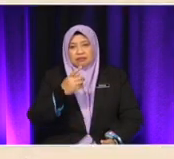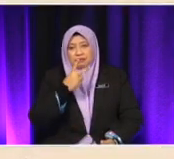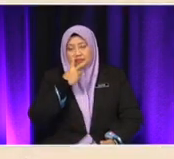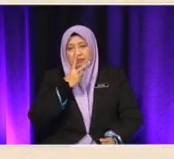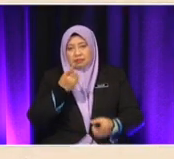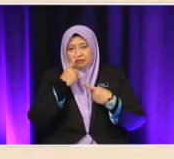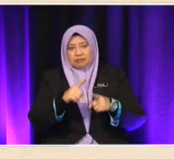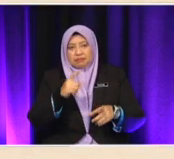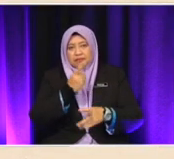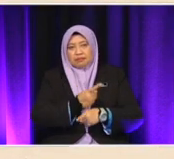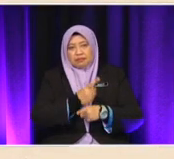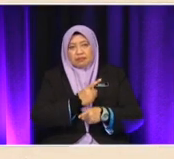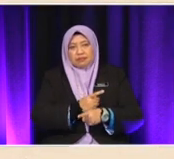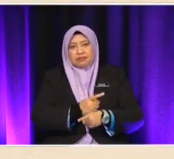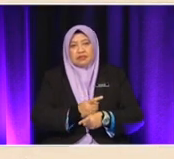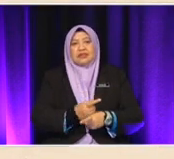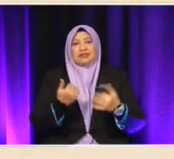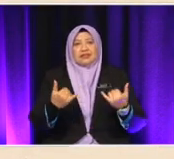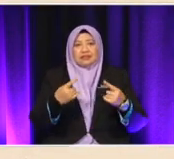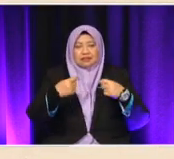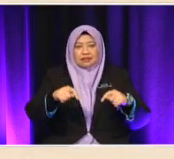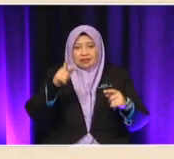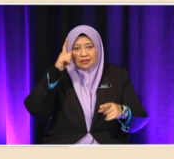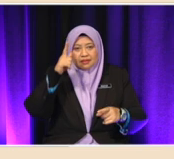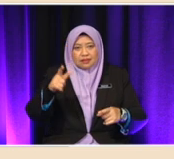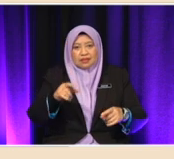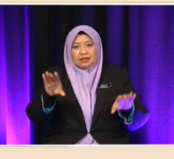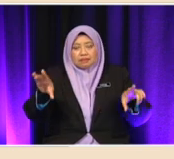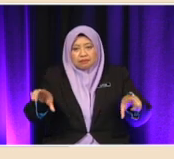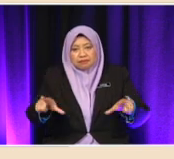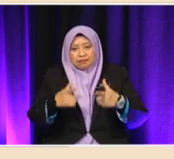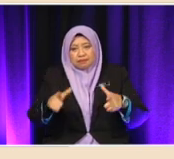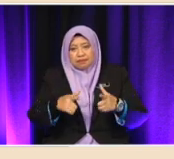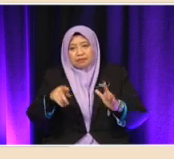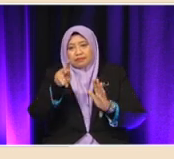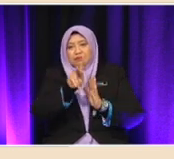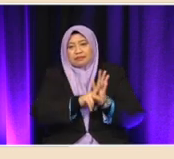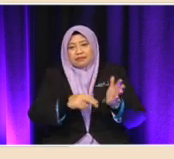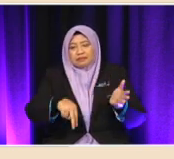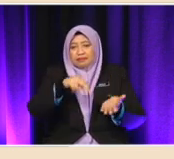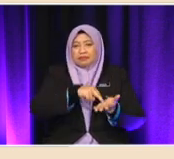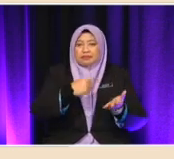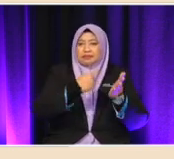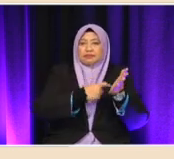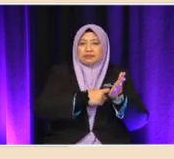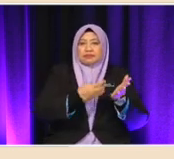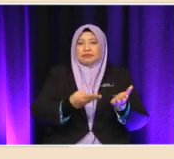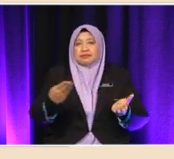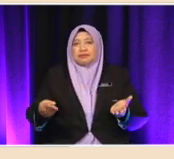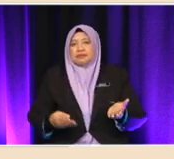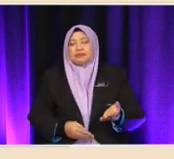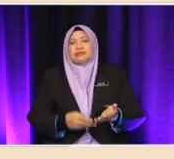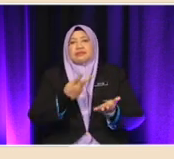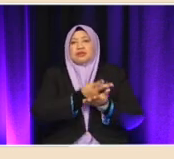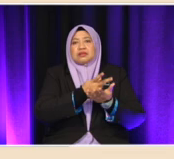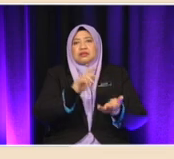oke Coba kita lihat apabila berlaku kenaikan harga barang itu menyebabkan quantity yang ditawar